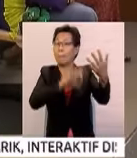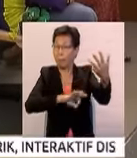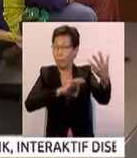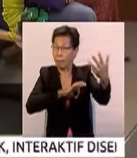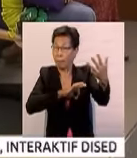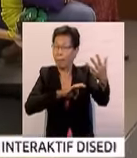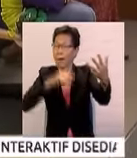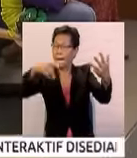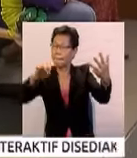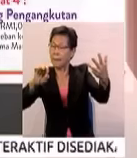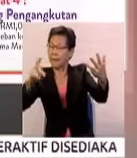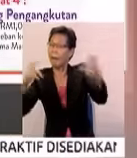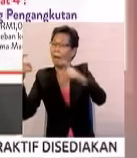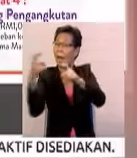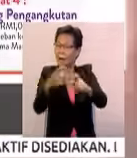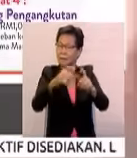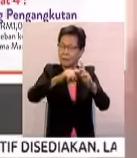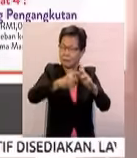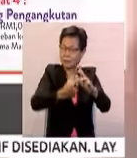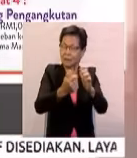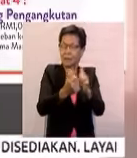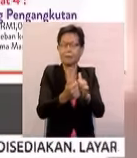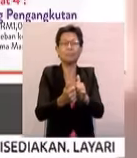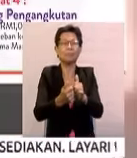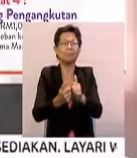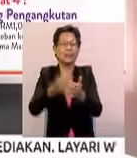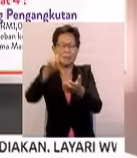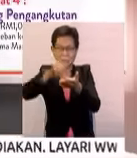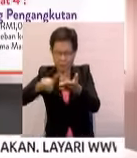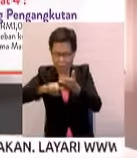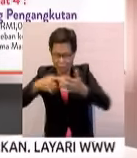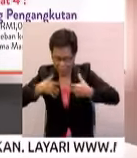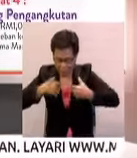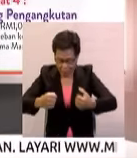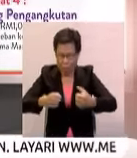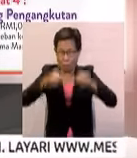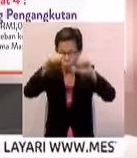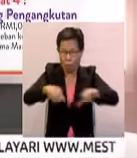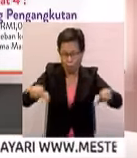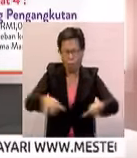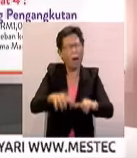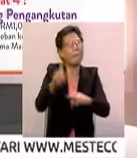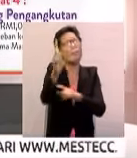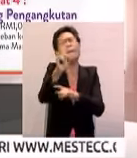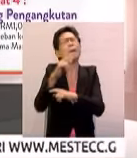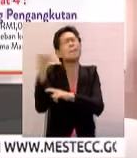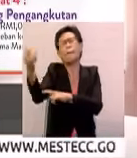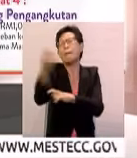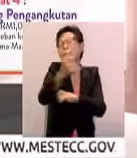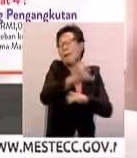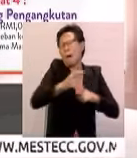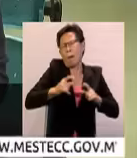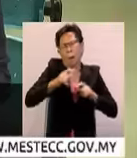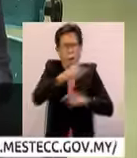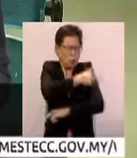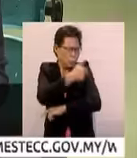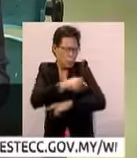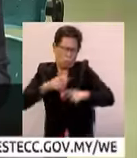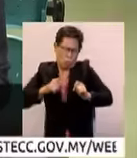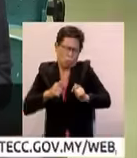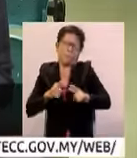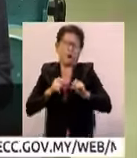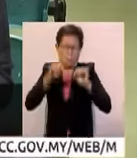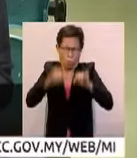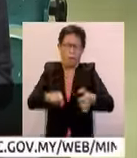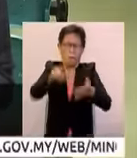peka B40, yang mana ia bermula dengan saringan kesihatan yang boleh dilakukan di mana-mana hospital swasta berdaftar.